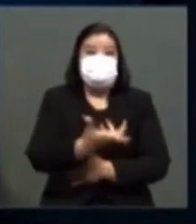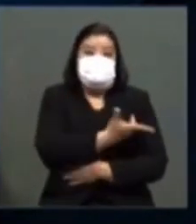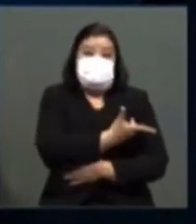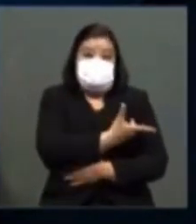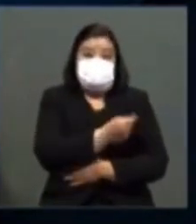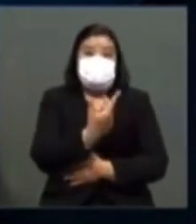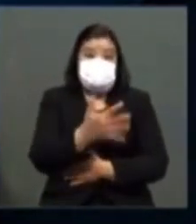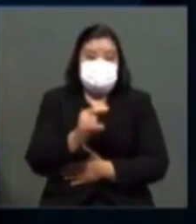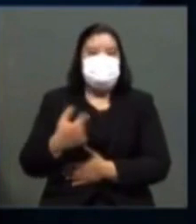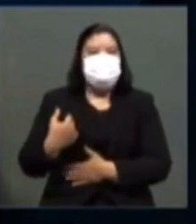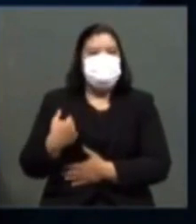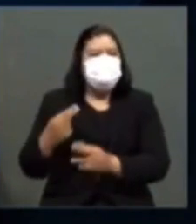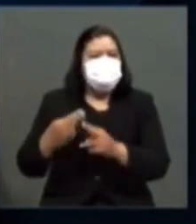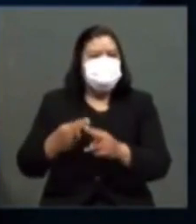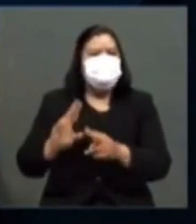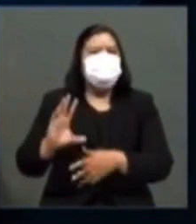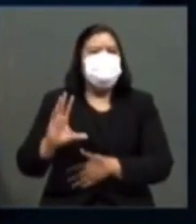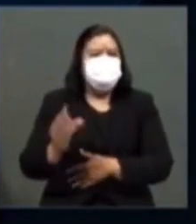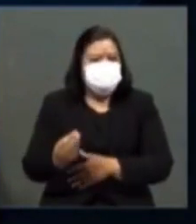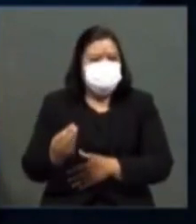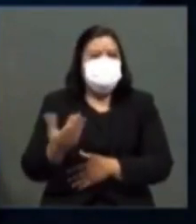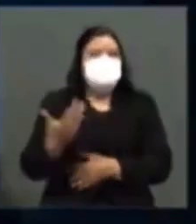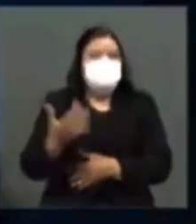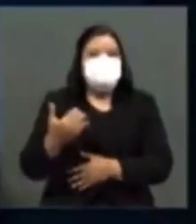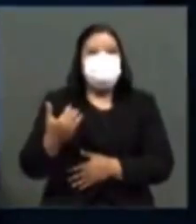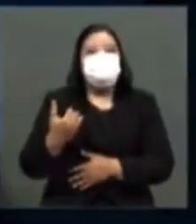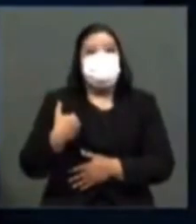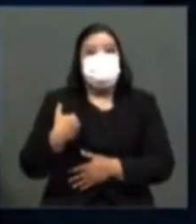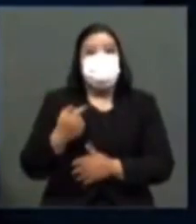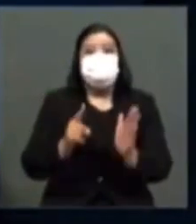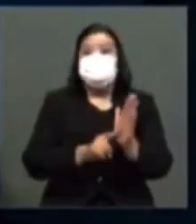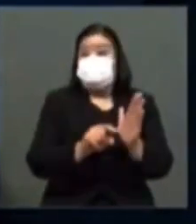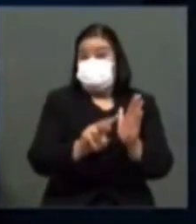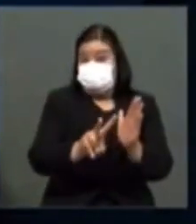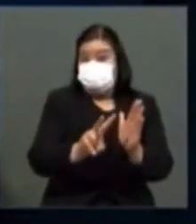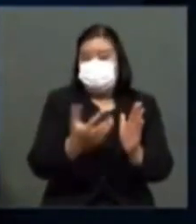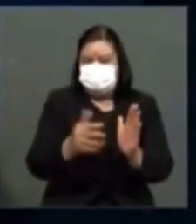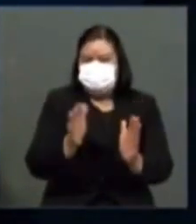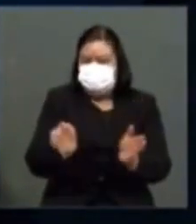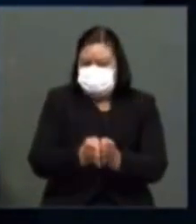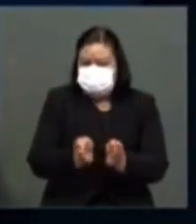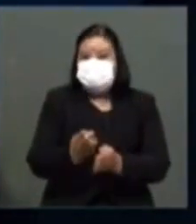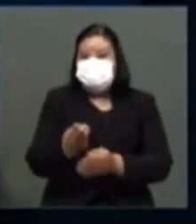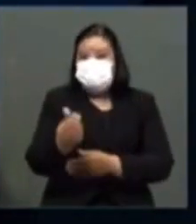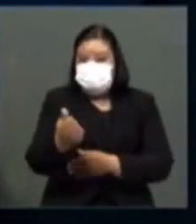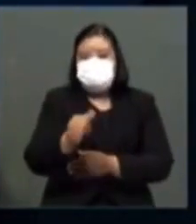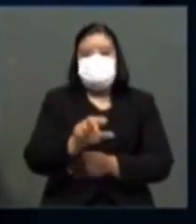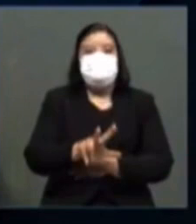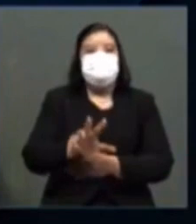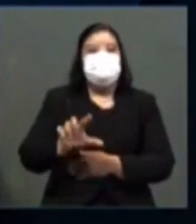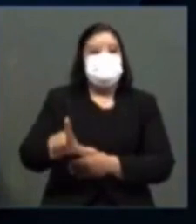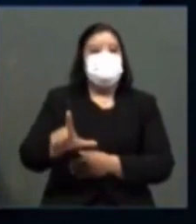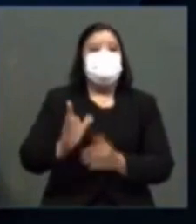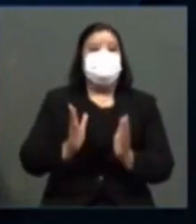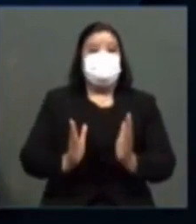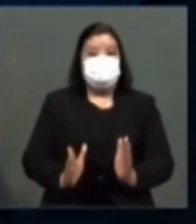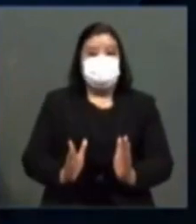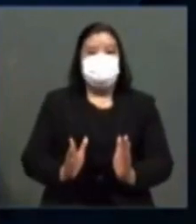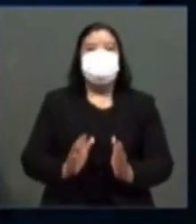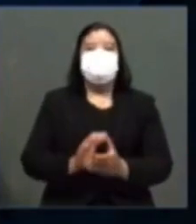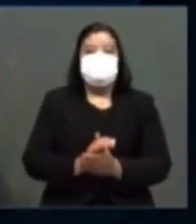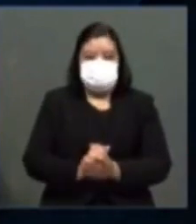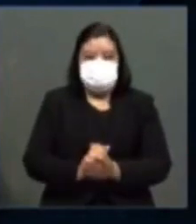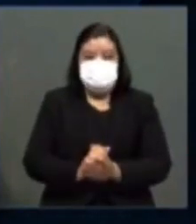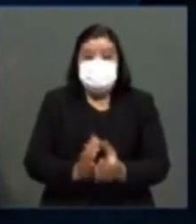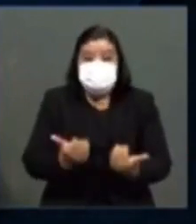2เข็มตั้งแต่เดือนมีนาคมถึงพฤษภาคมเป็นต้นมาเนี่ยจะมีปริมาณอยู่ที่3ล้านรายนะคะดังนั้นเนี่ย